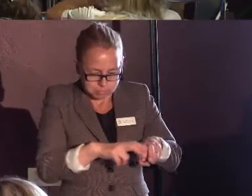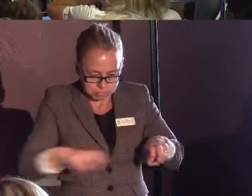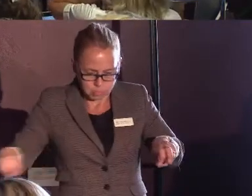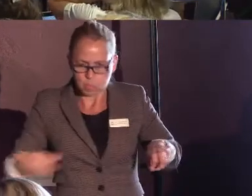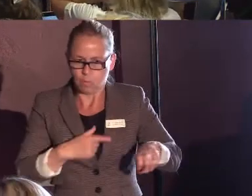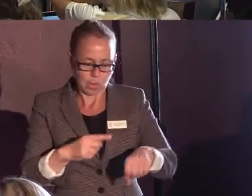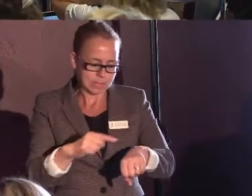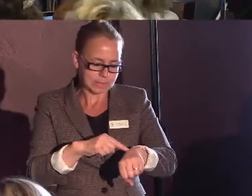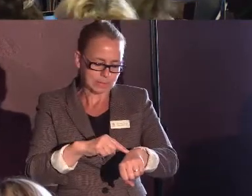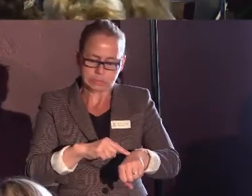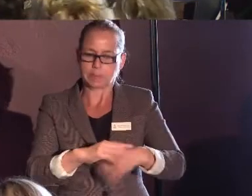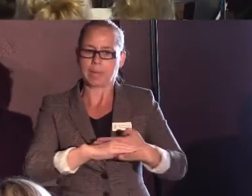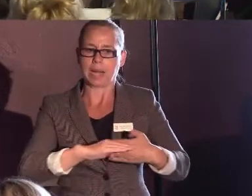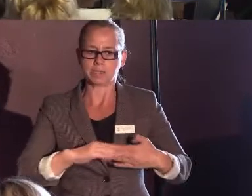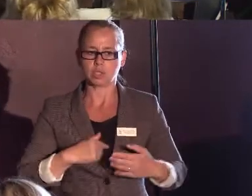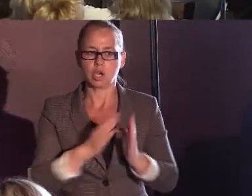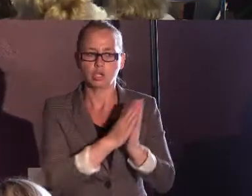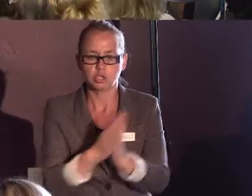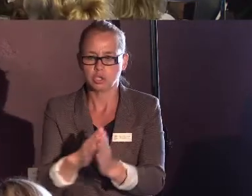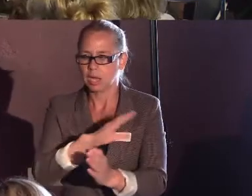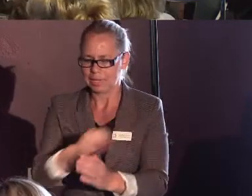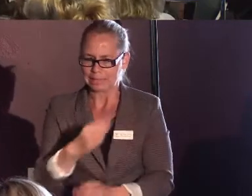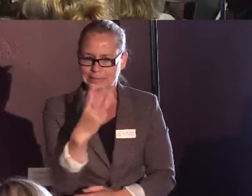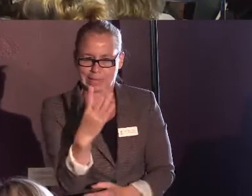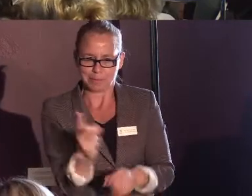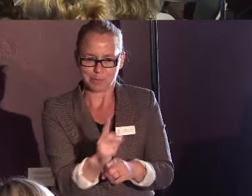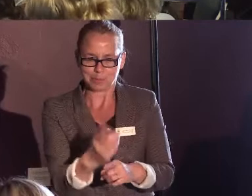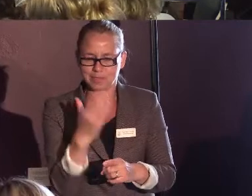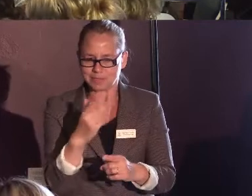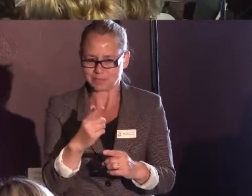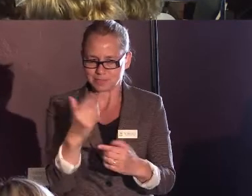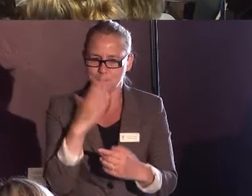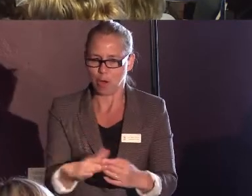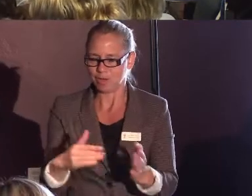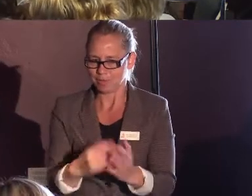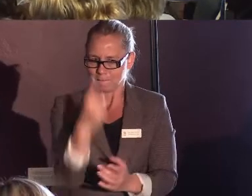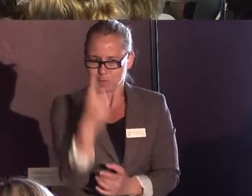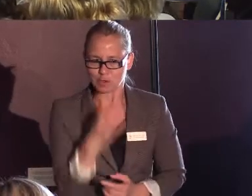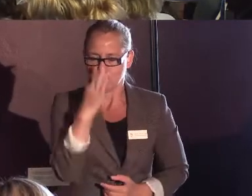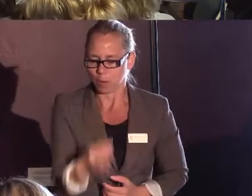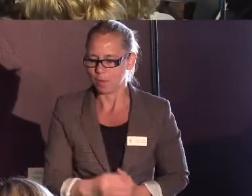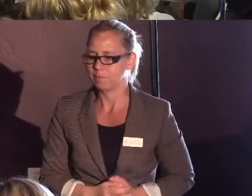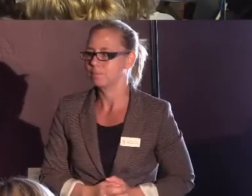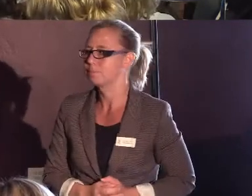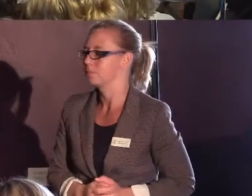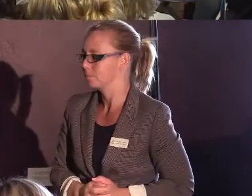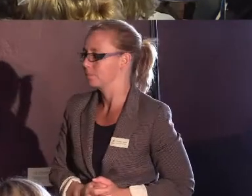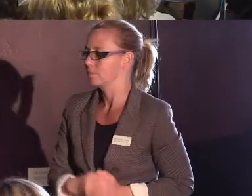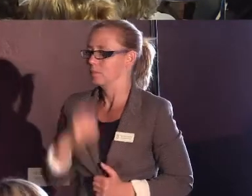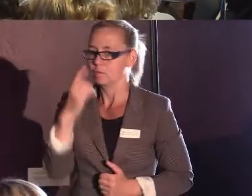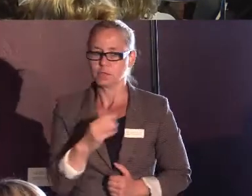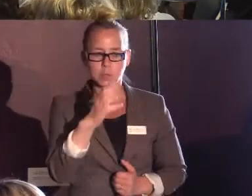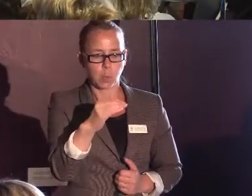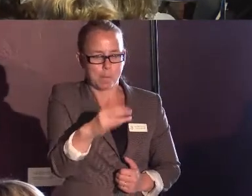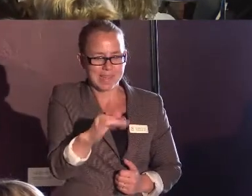väldigt begränsad. Jag har bett alla förbereda 3 minuters svar till en första fråga. Och först ut är